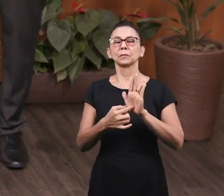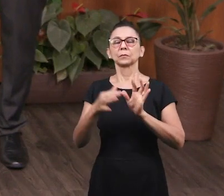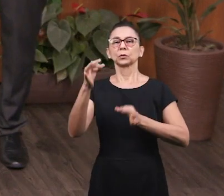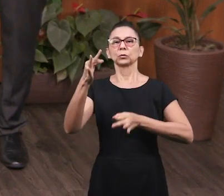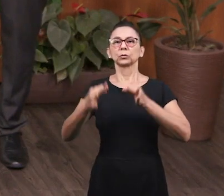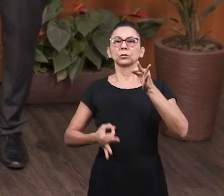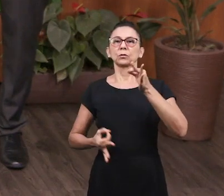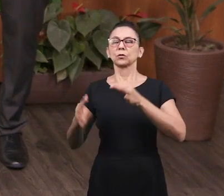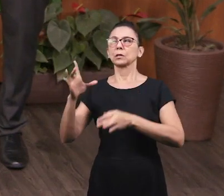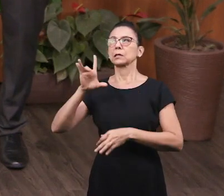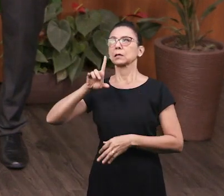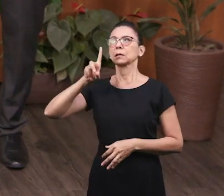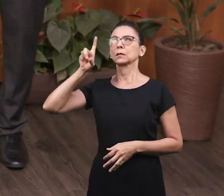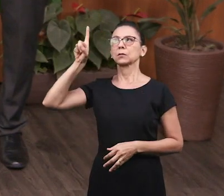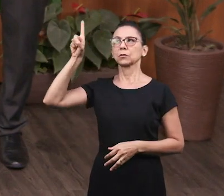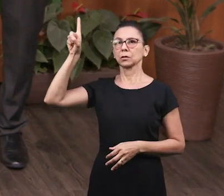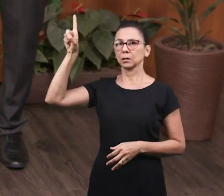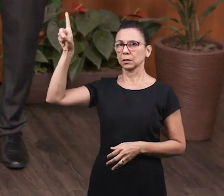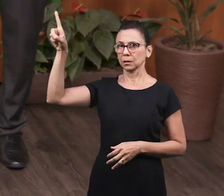de la justice de Dieu